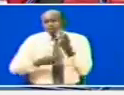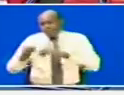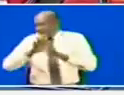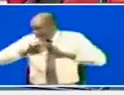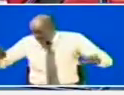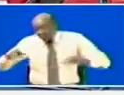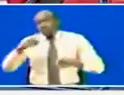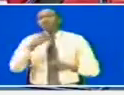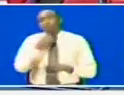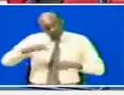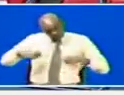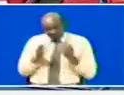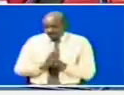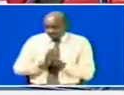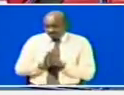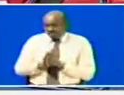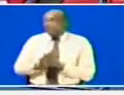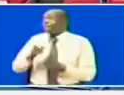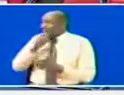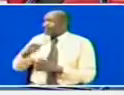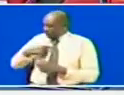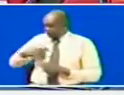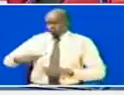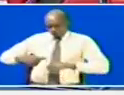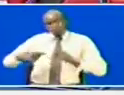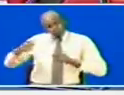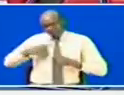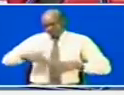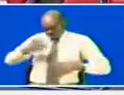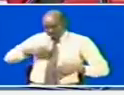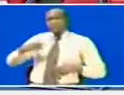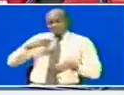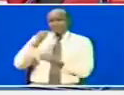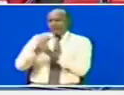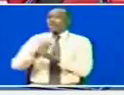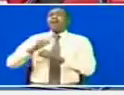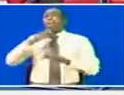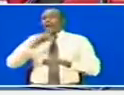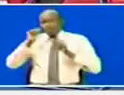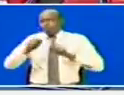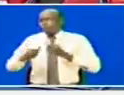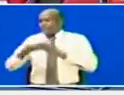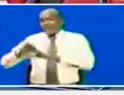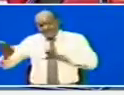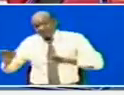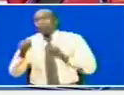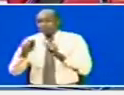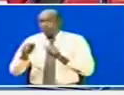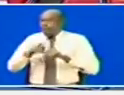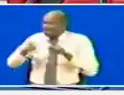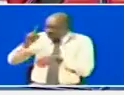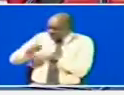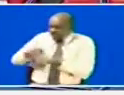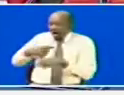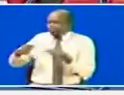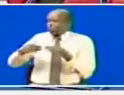shamba, kama kujenga nyumba, kama kufanya vitu vyote, mwanamume anataka kujiona kwamba na kujihisi, mimi naweza kufanya hii kazi kwa sababu mimi ni mwanamume. Lakini anapopata